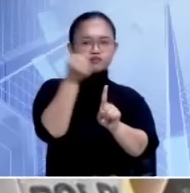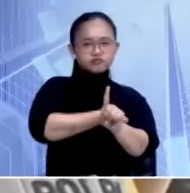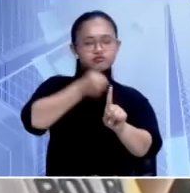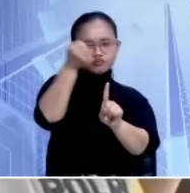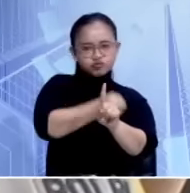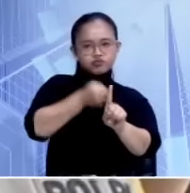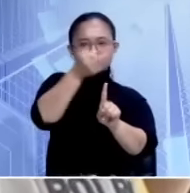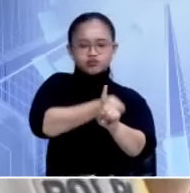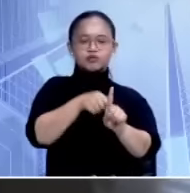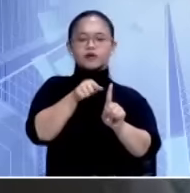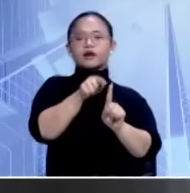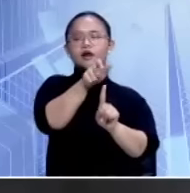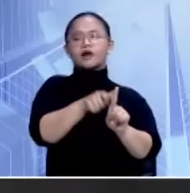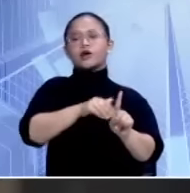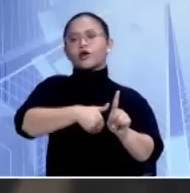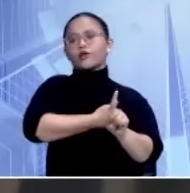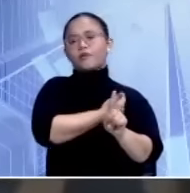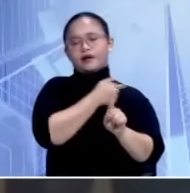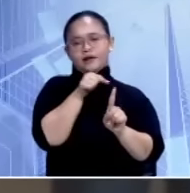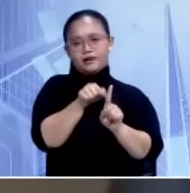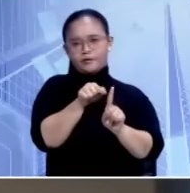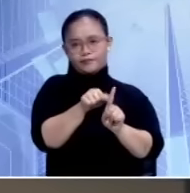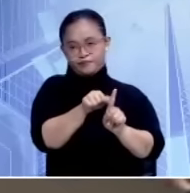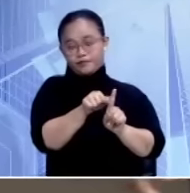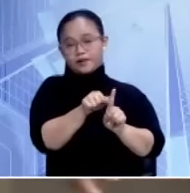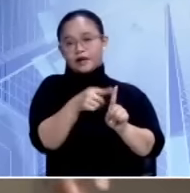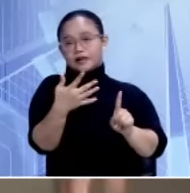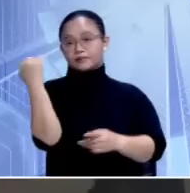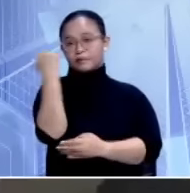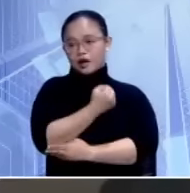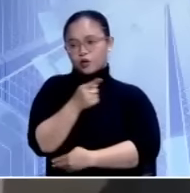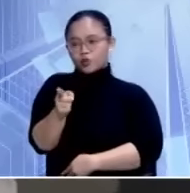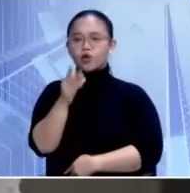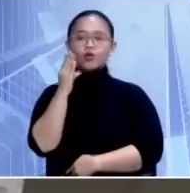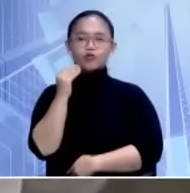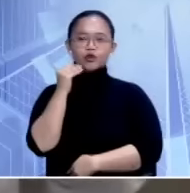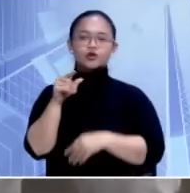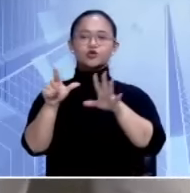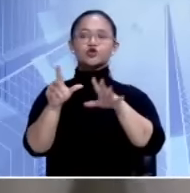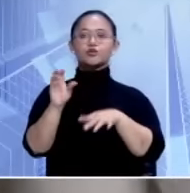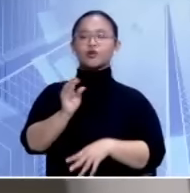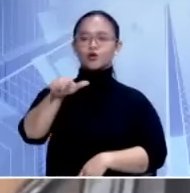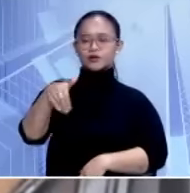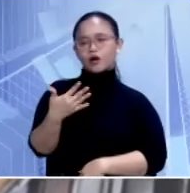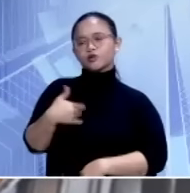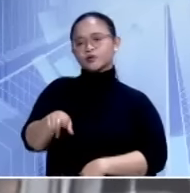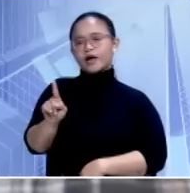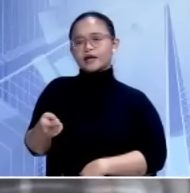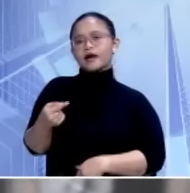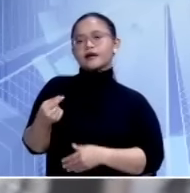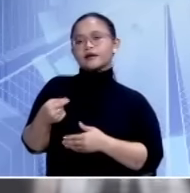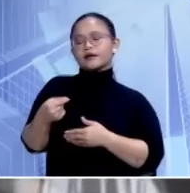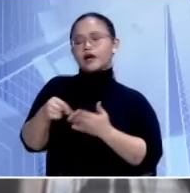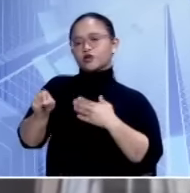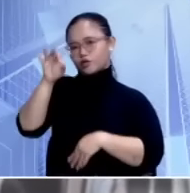ditujukan kepada korban. Kini pelaku yang berusia 70 tahun ini harus mendekam di sel Polres